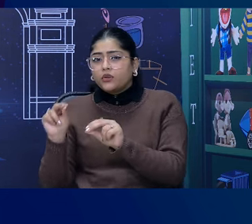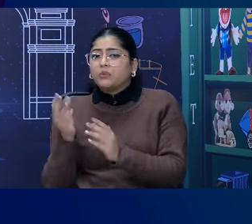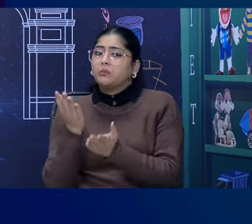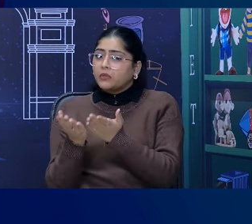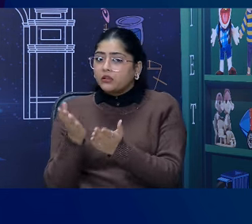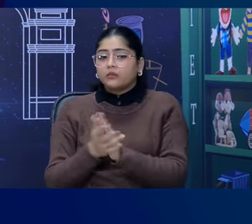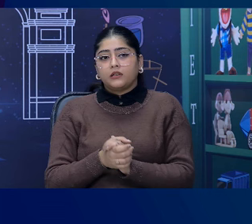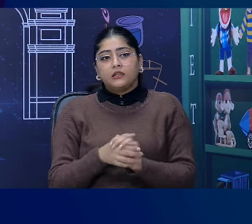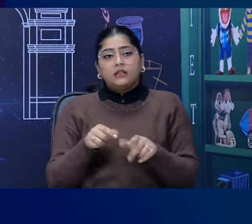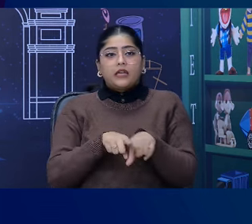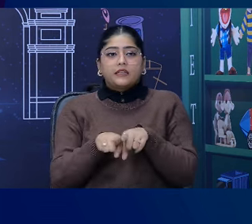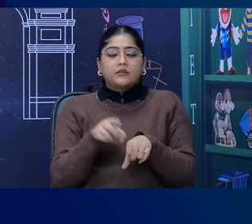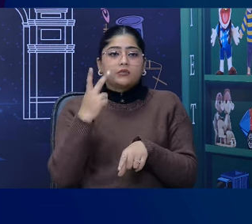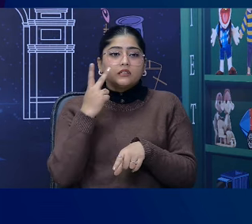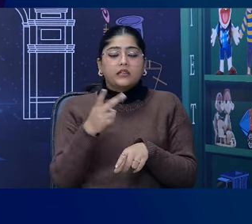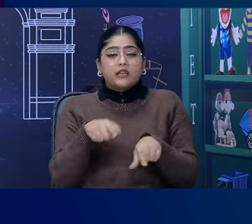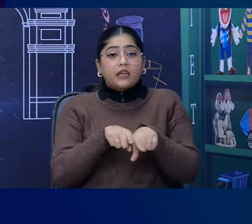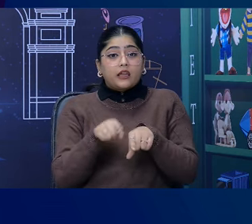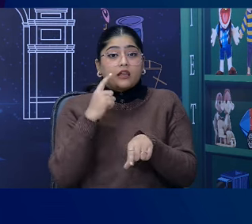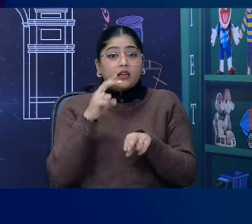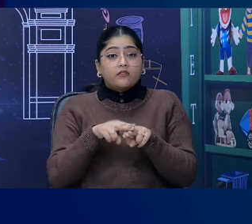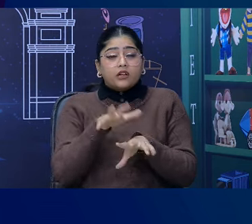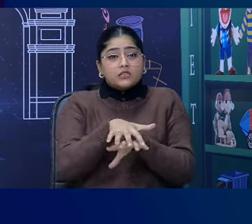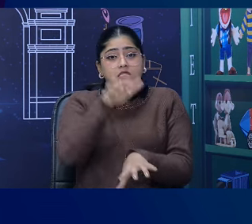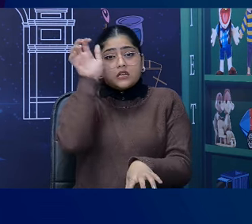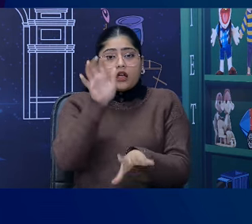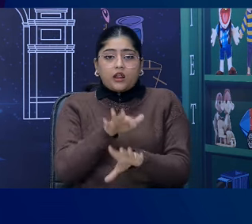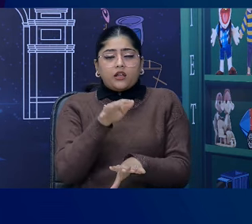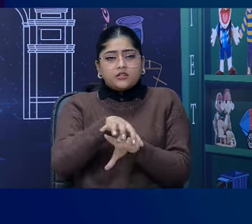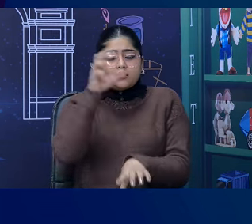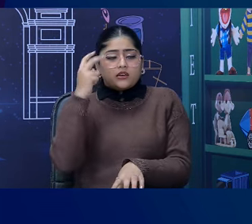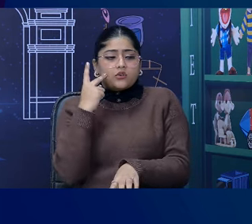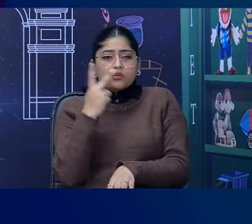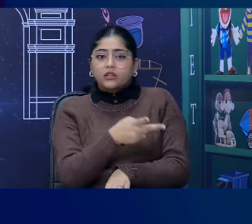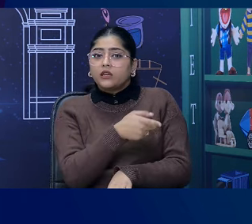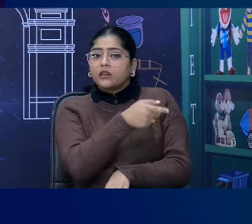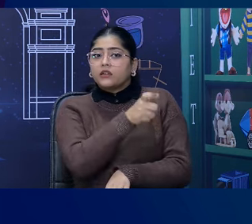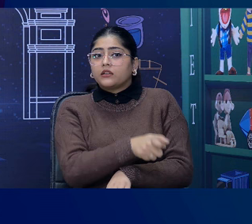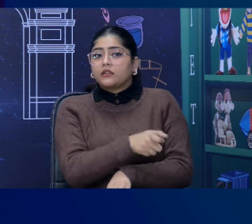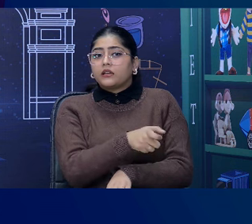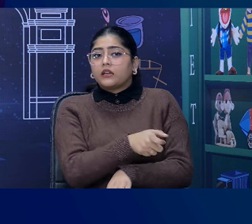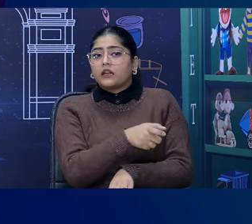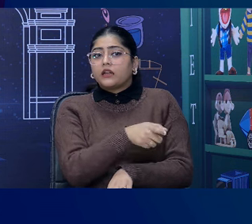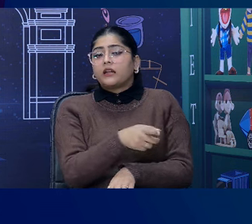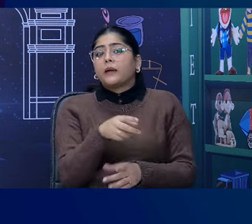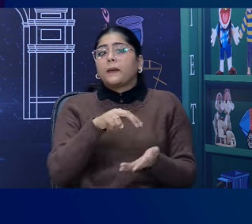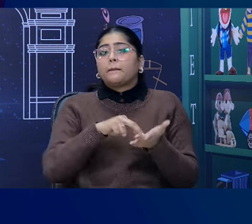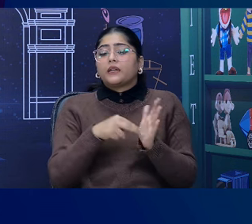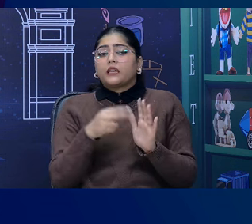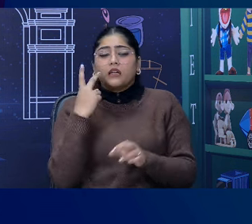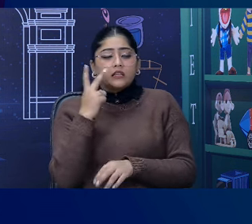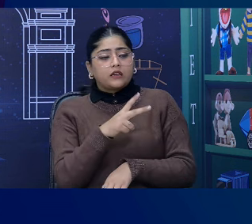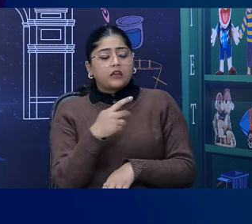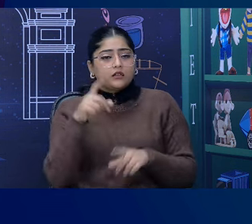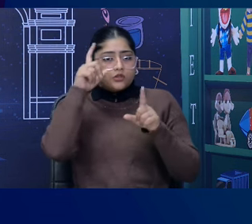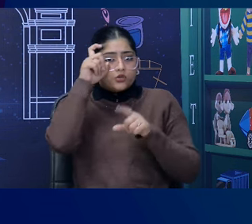लड़ाई करेगा हम एक होगा वो उससे बच के भाग जाएगा इसको हम बोलते हैं फ्लाइट और फाइट रिस्पांस जो हम स्ट्रेस